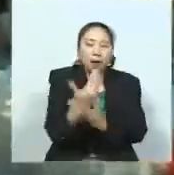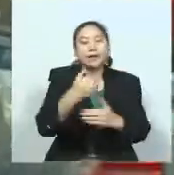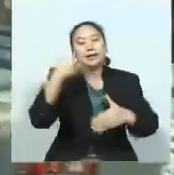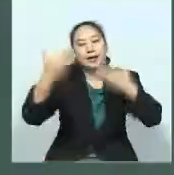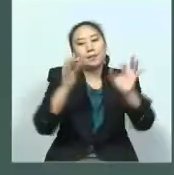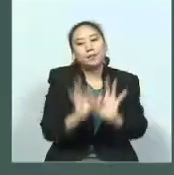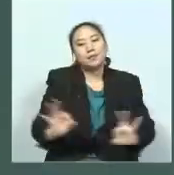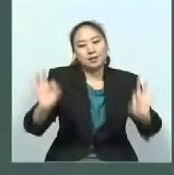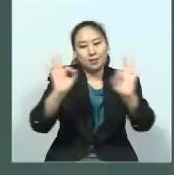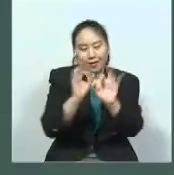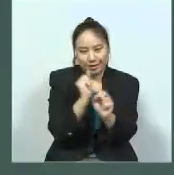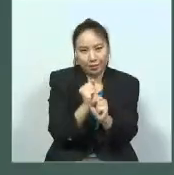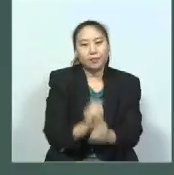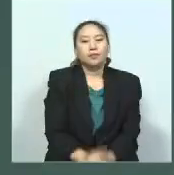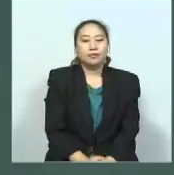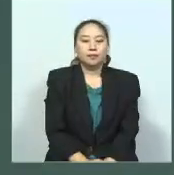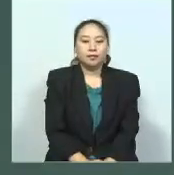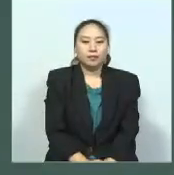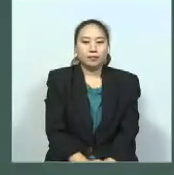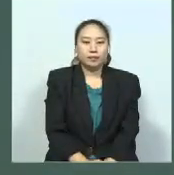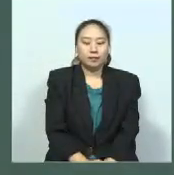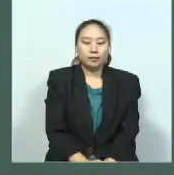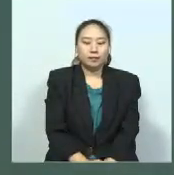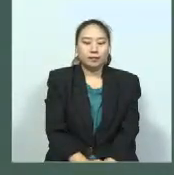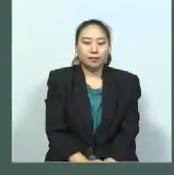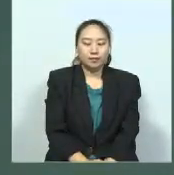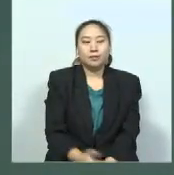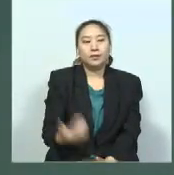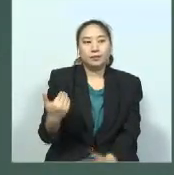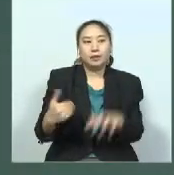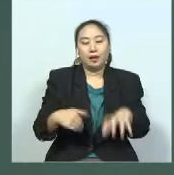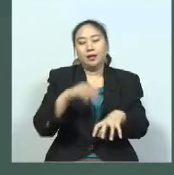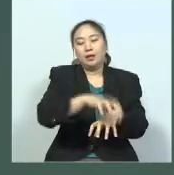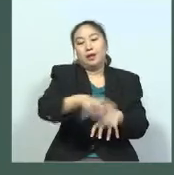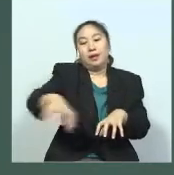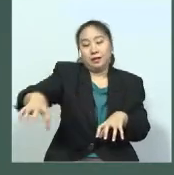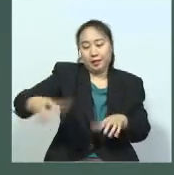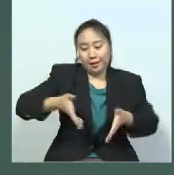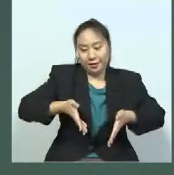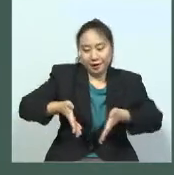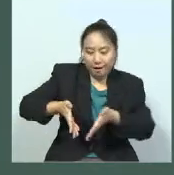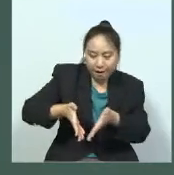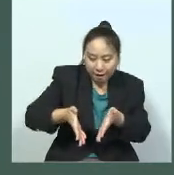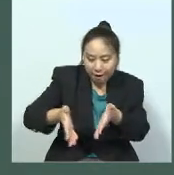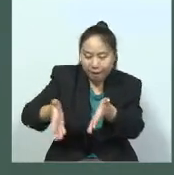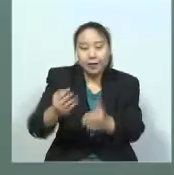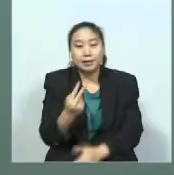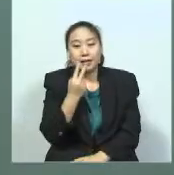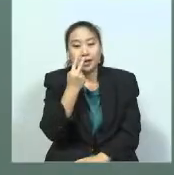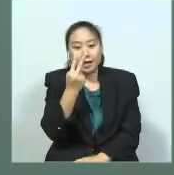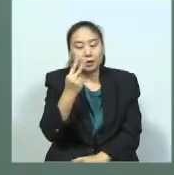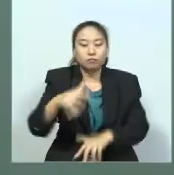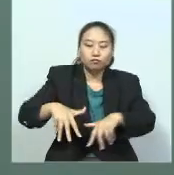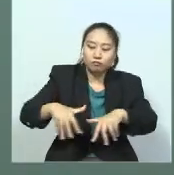ได้ทำกิจกรรมสำคัญร่วมกัน นี่นะคะแล้วก็เนี่ยค่ะแต่ละสถานที่แต่ละเส้นทางที่ผ่านไปเราก็จะได้เห็นวิถี